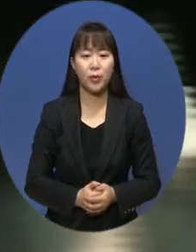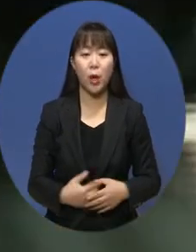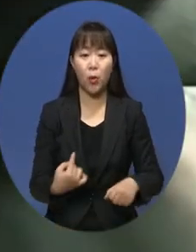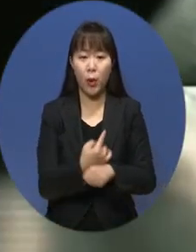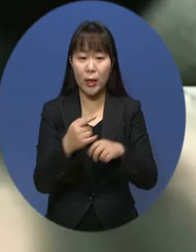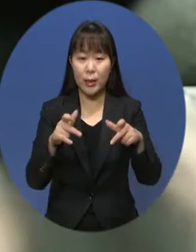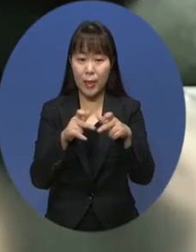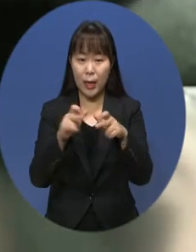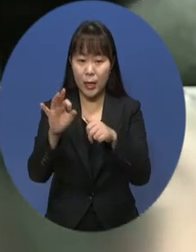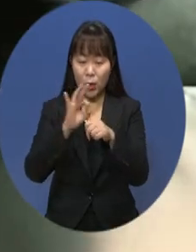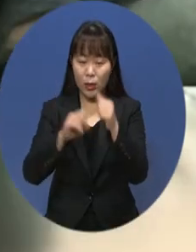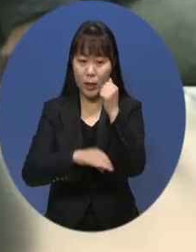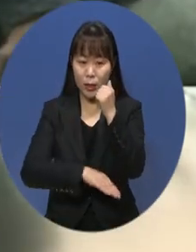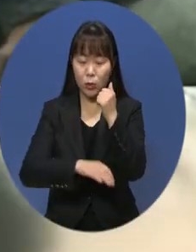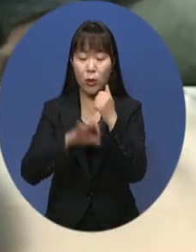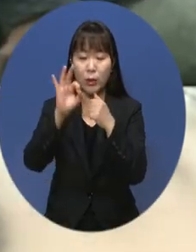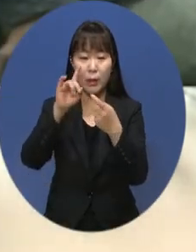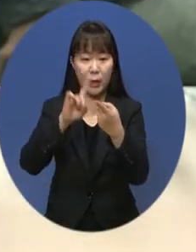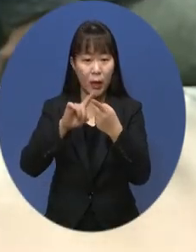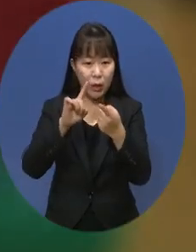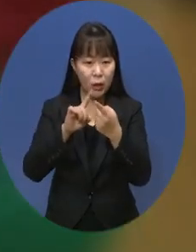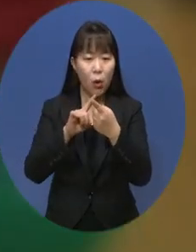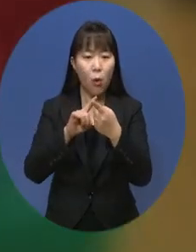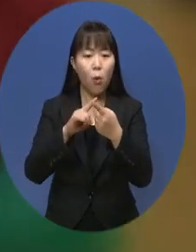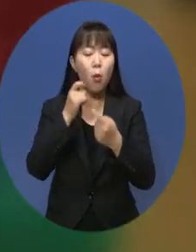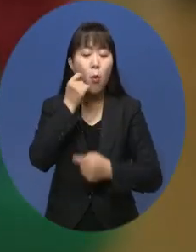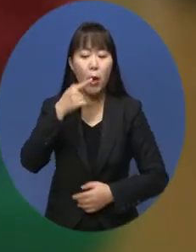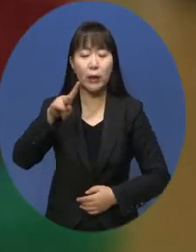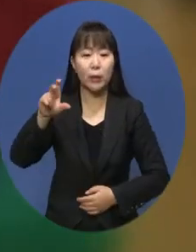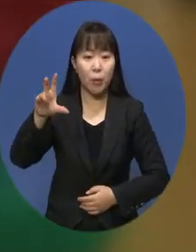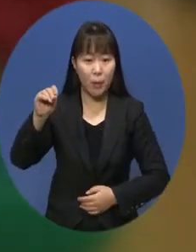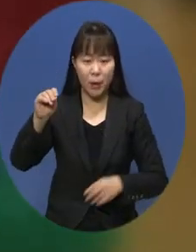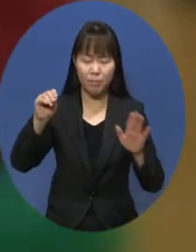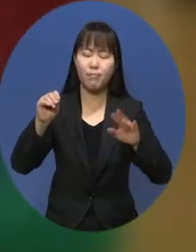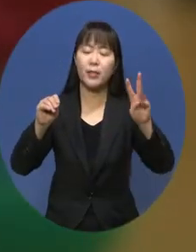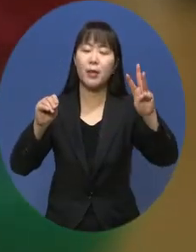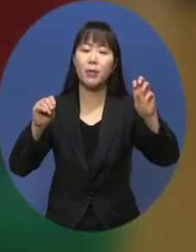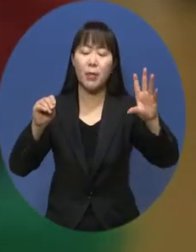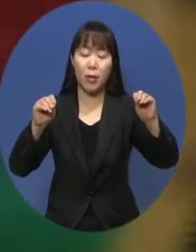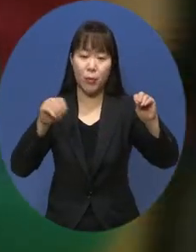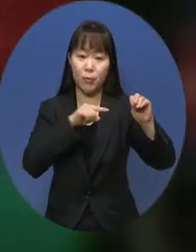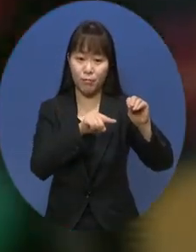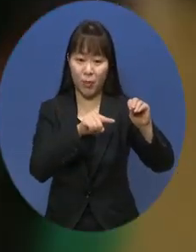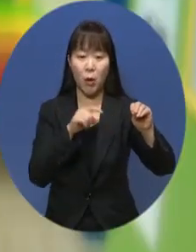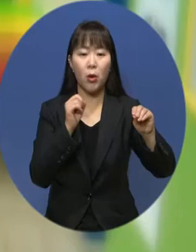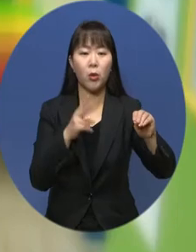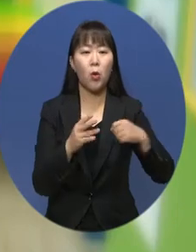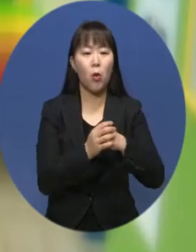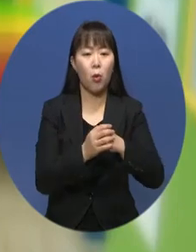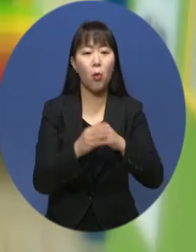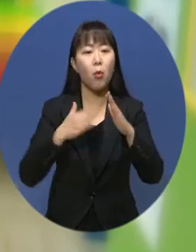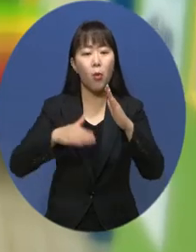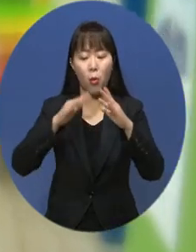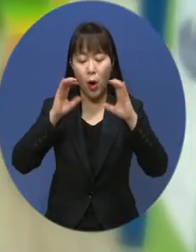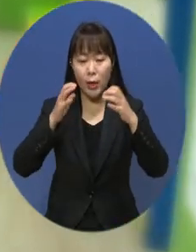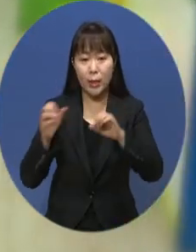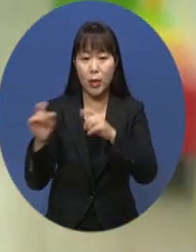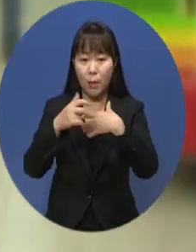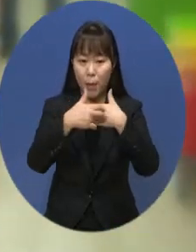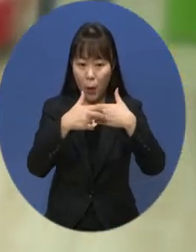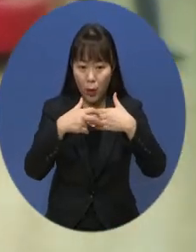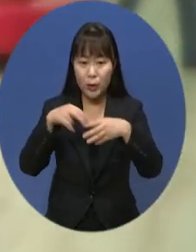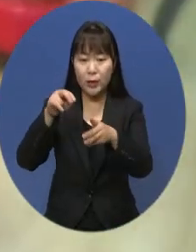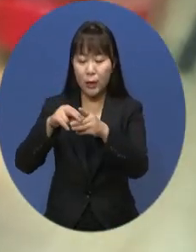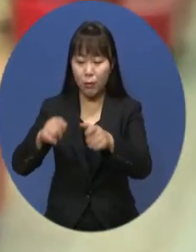장애인 0 된 기초 급여 에게 월 25만 원에서 30만 원으로 인상하고 00 어린이 재활병원 과